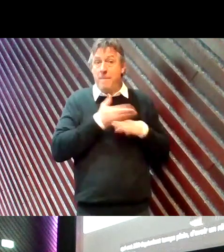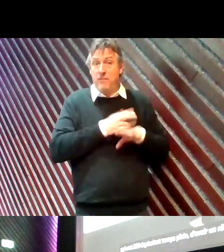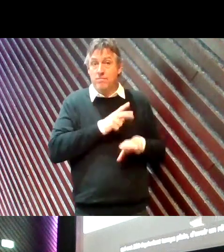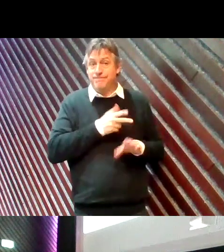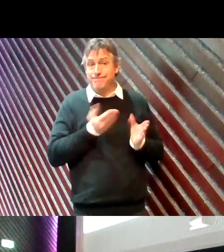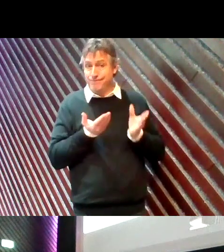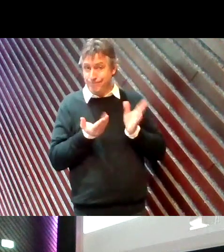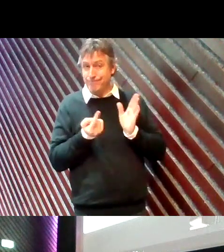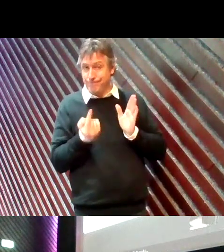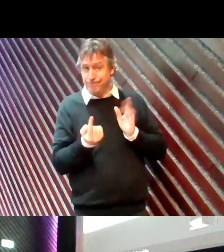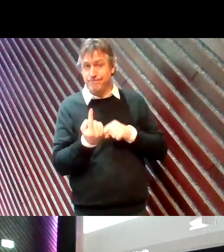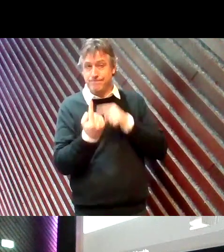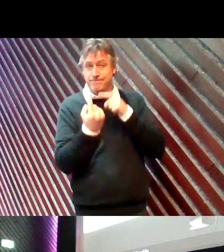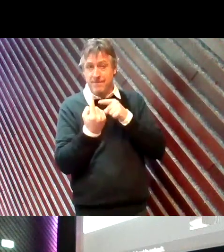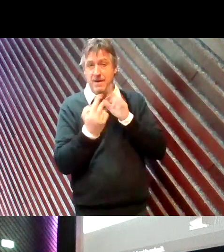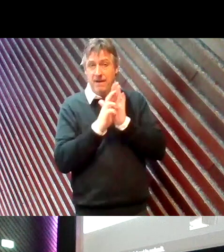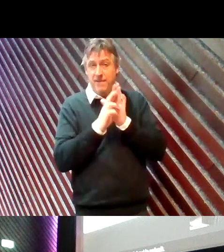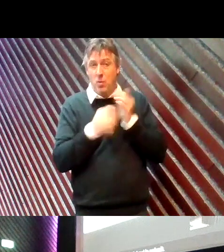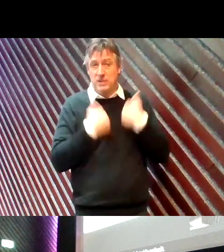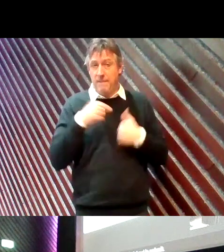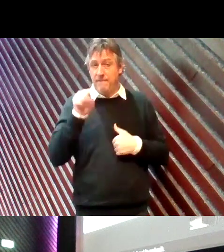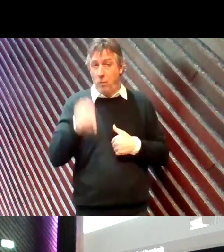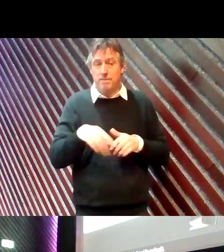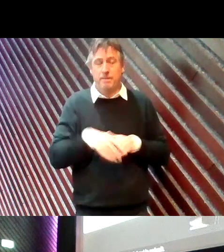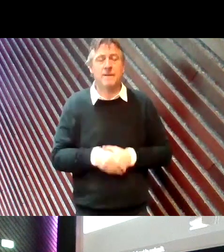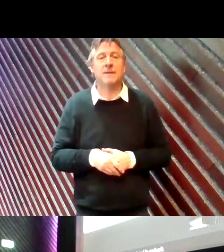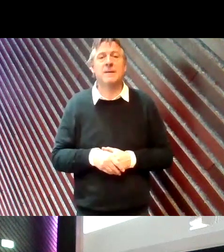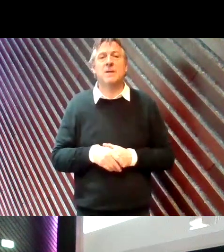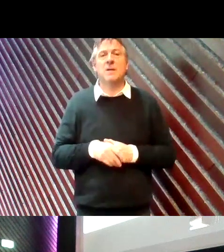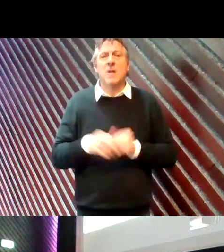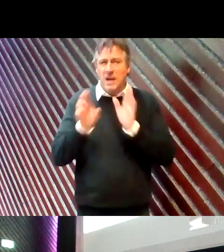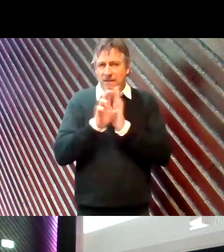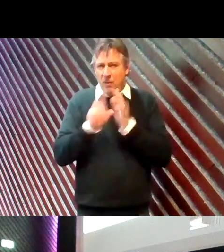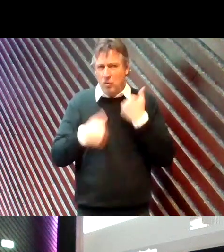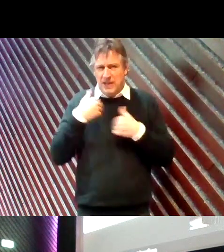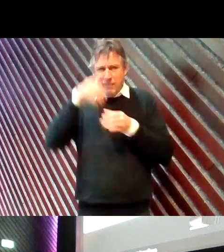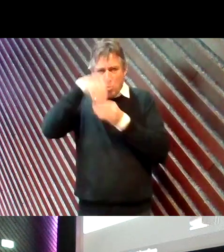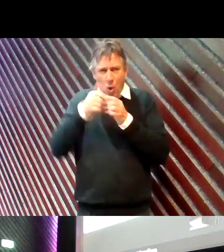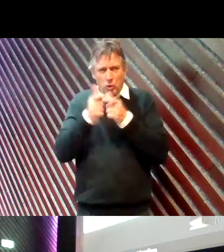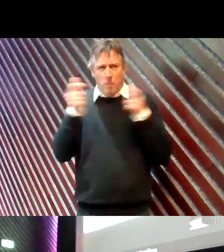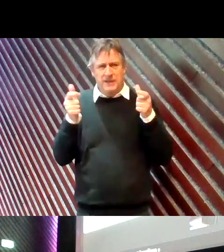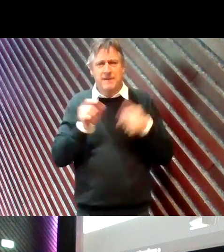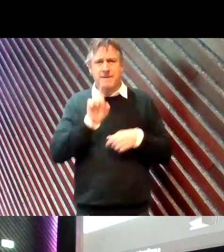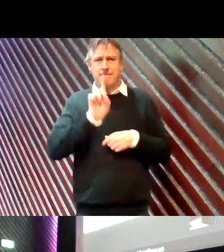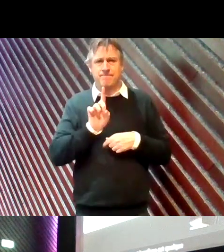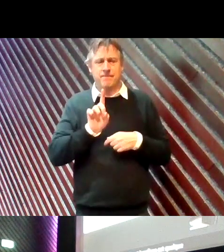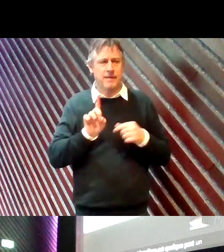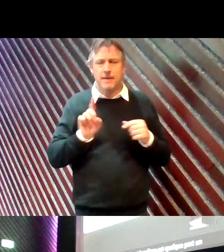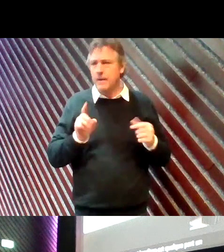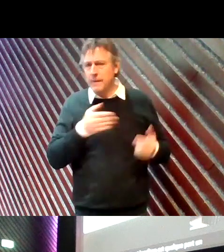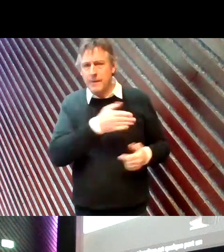Et je pense que le référent handicap est quelque part un catalyseur